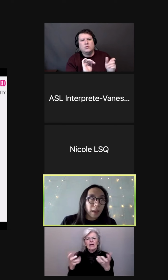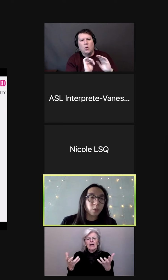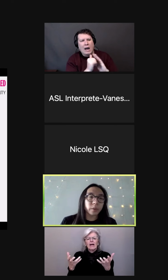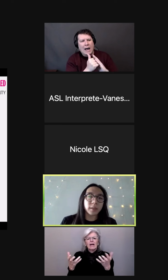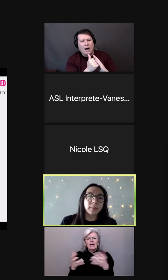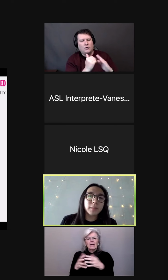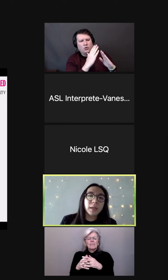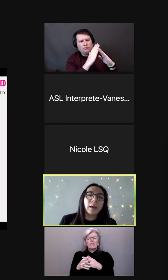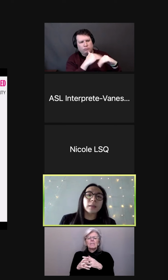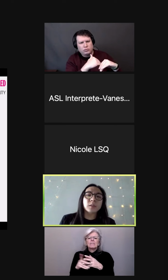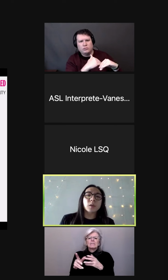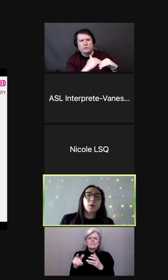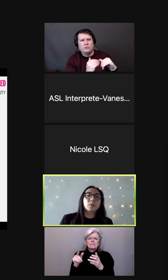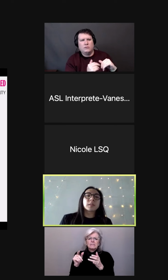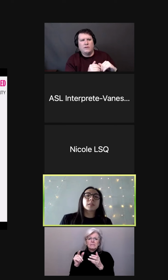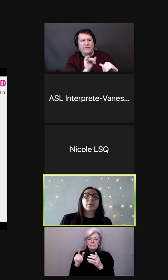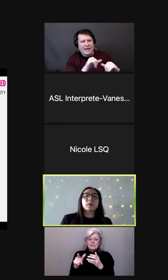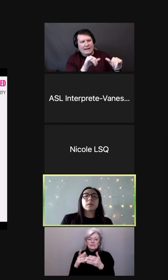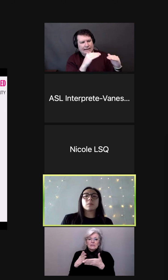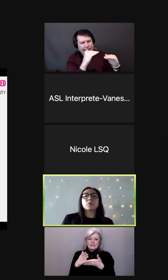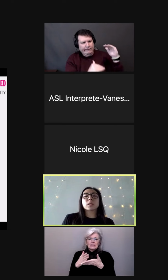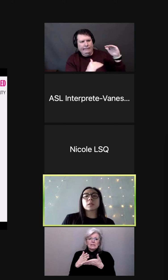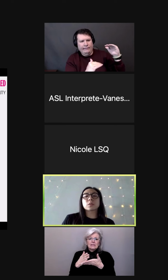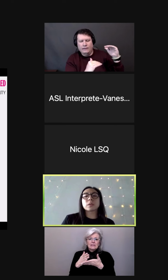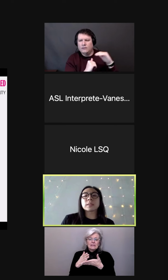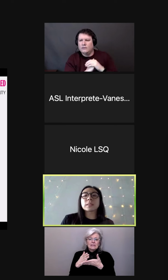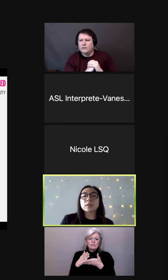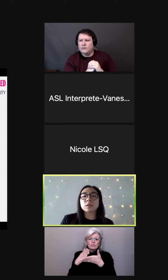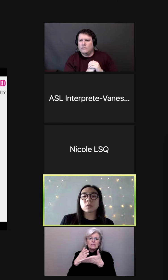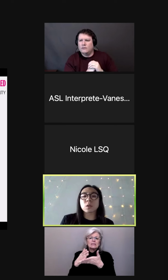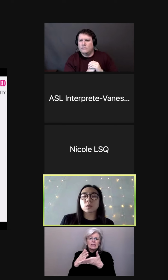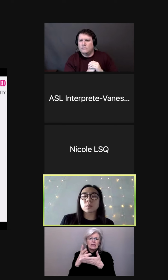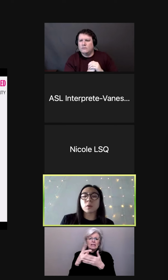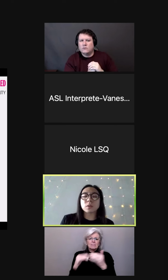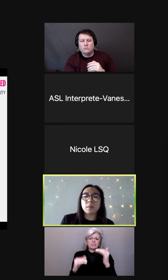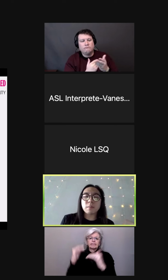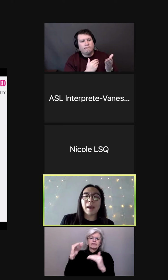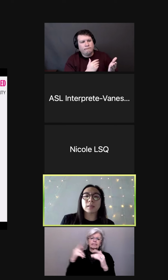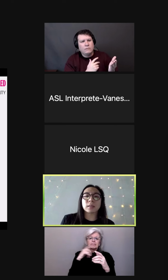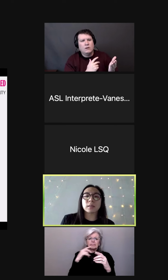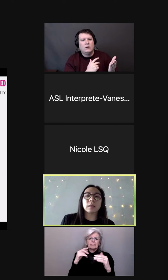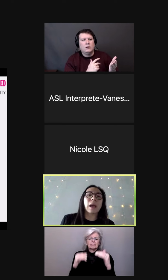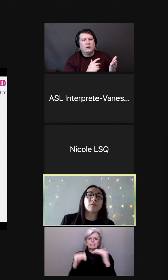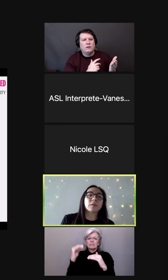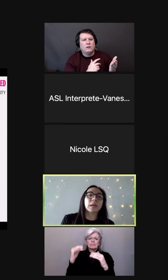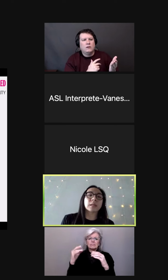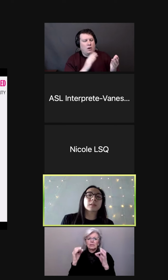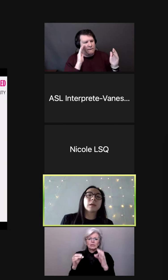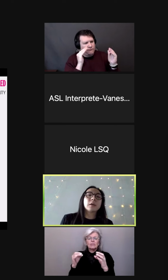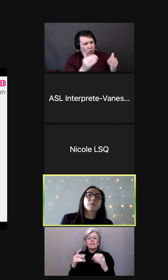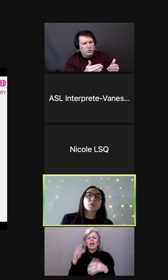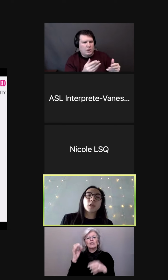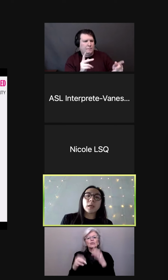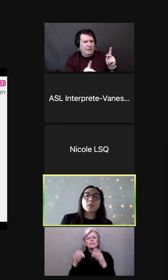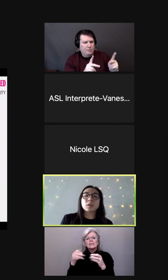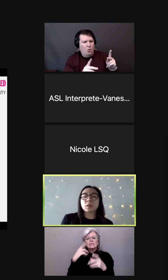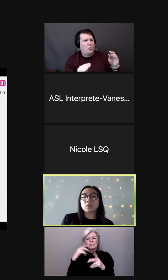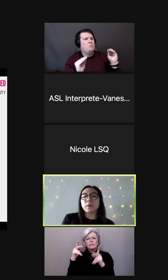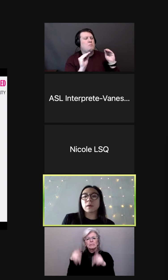qui soutiennent ces iniquités. Donc, la justice pour les personnes